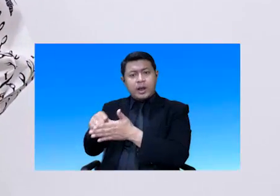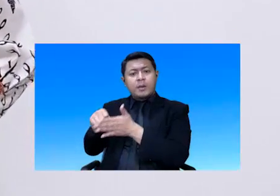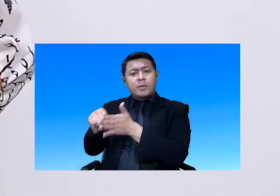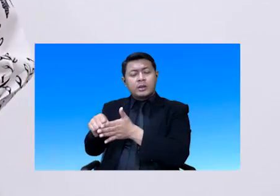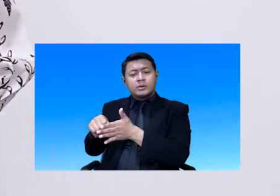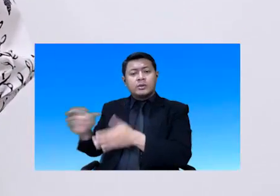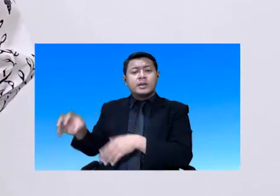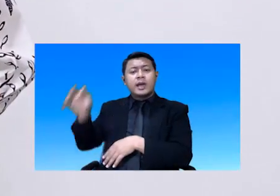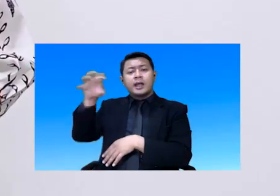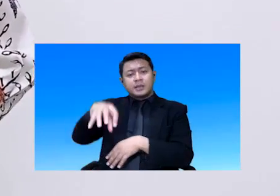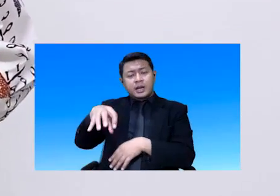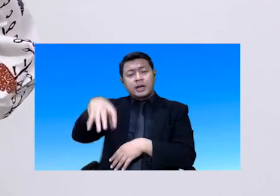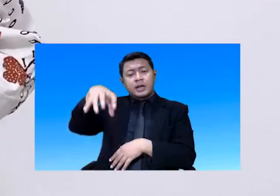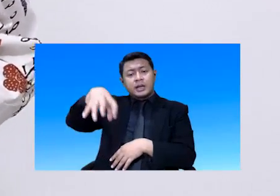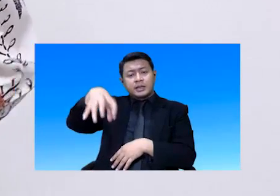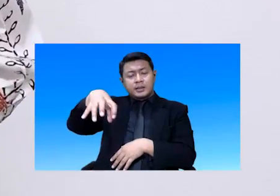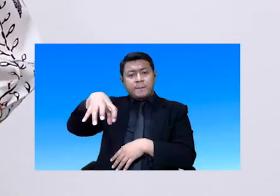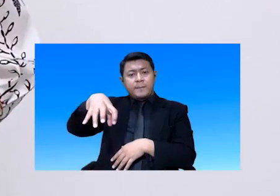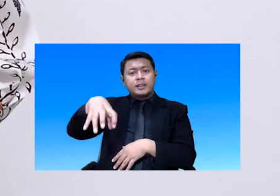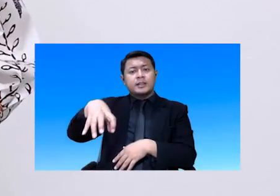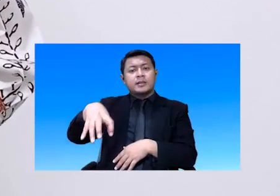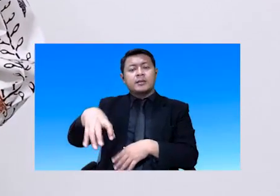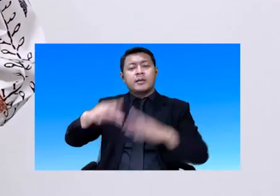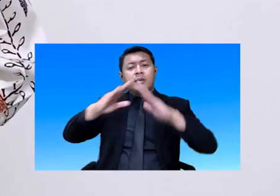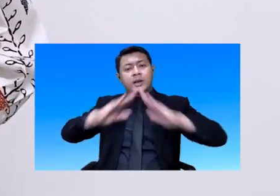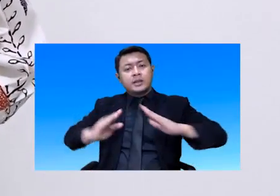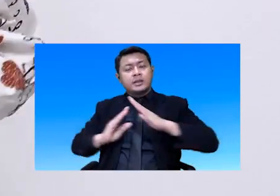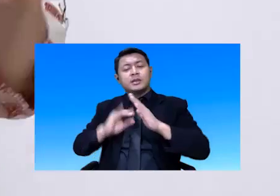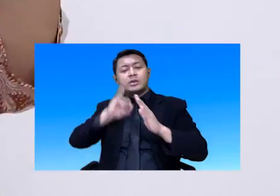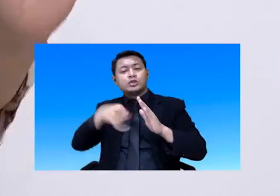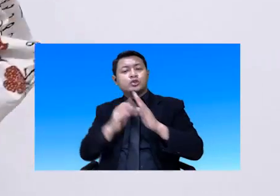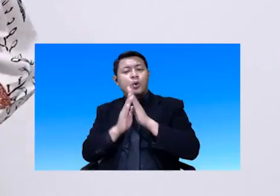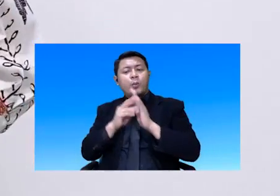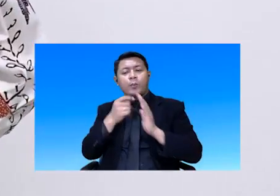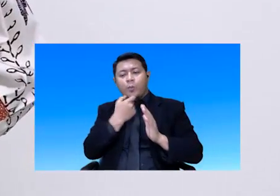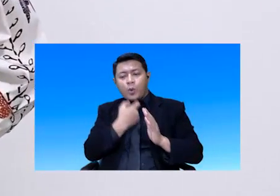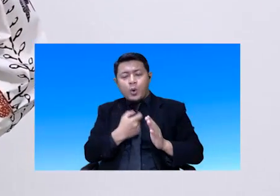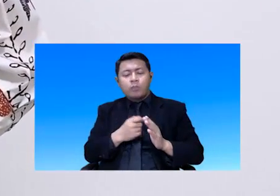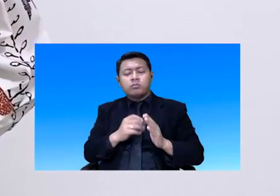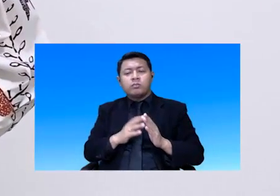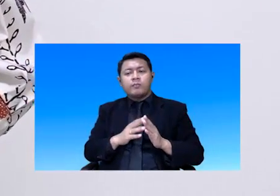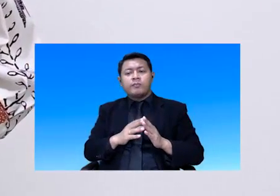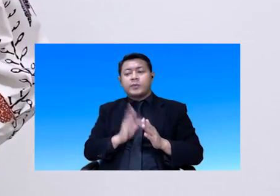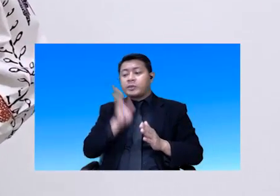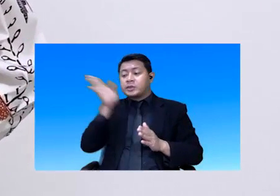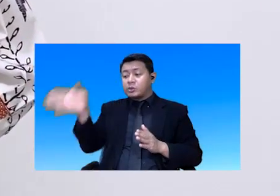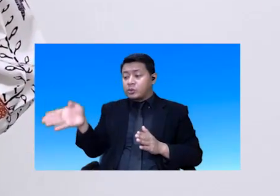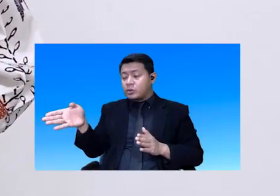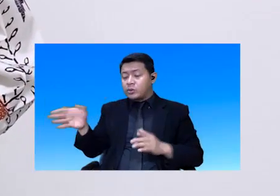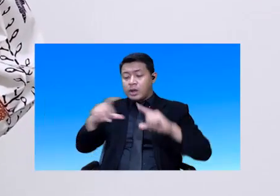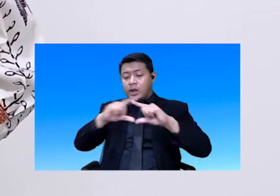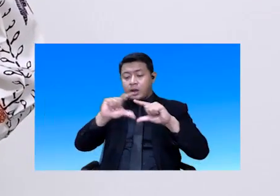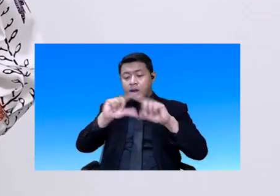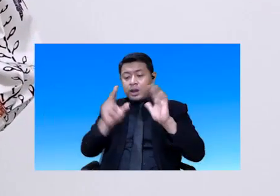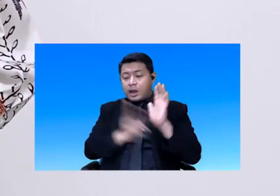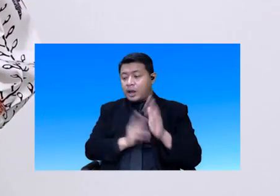dihantarkan ke tempat panti jompo atau seperti apa. Tapi pada saat turun lagi, Alan dan juga pelatih